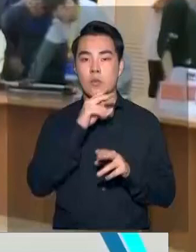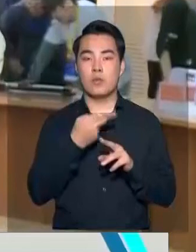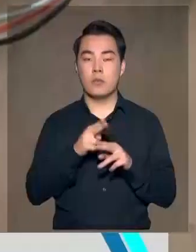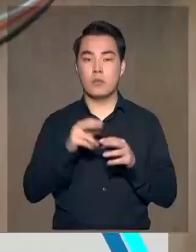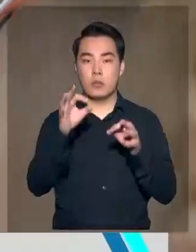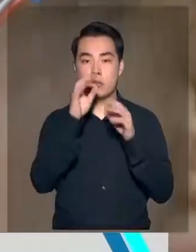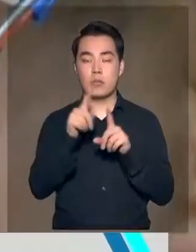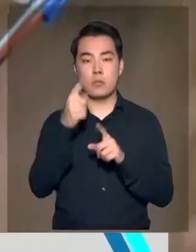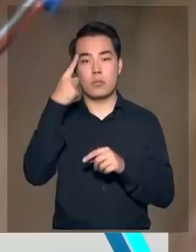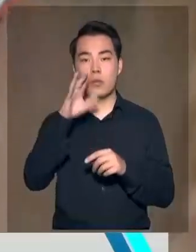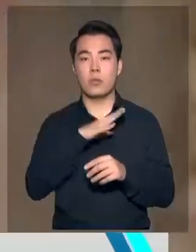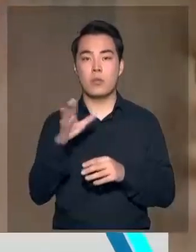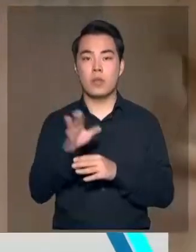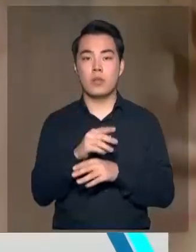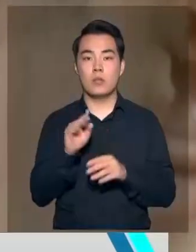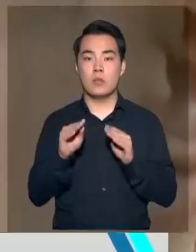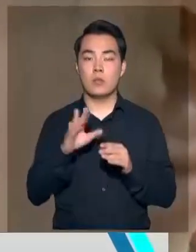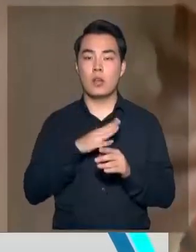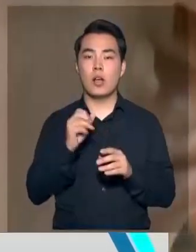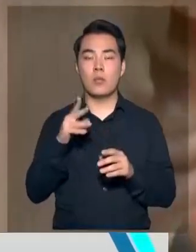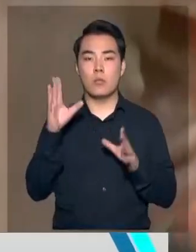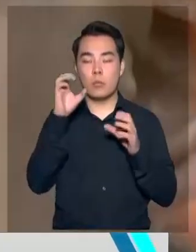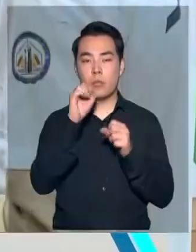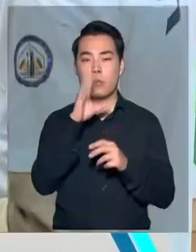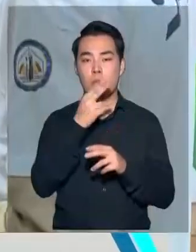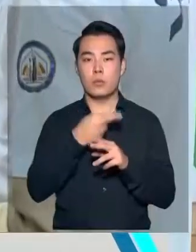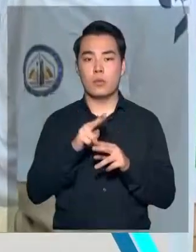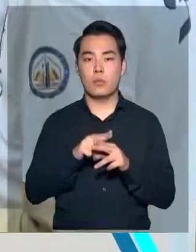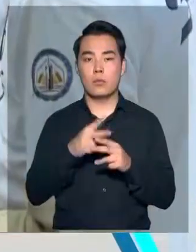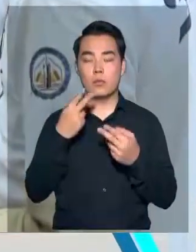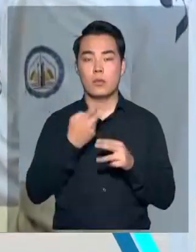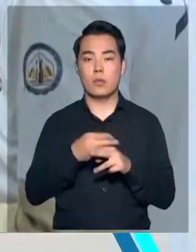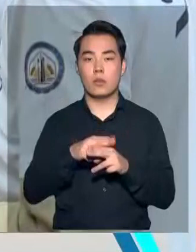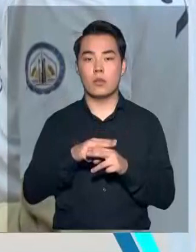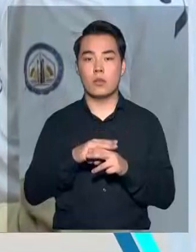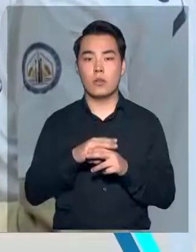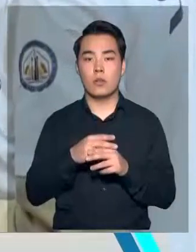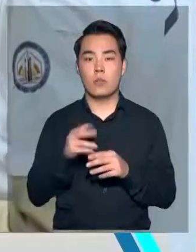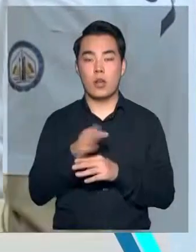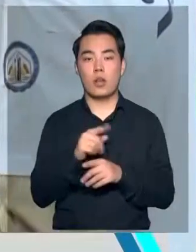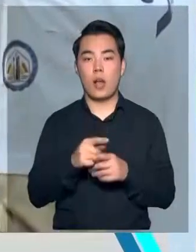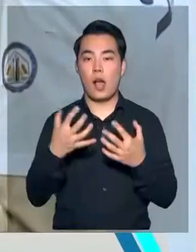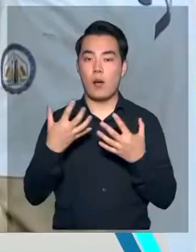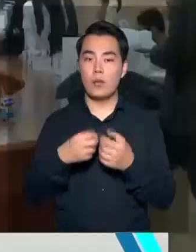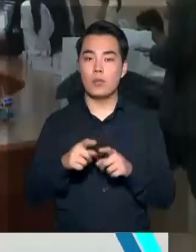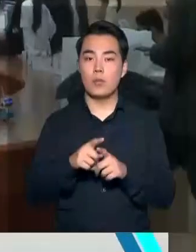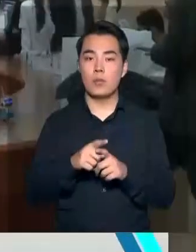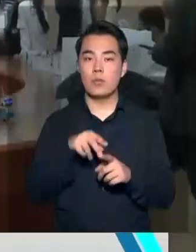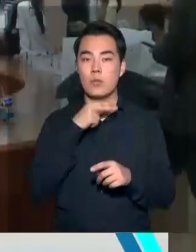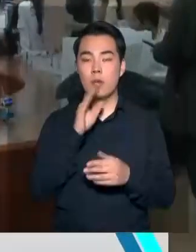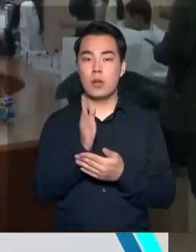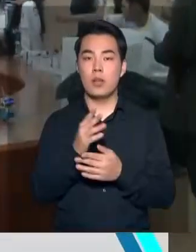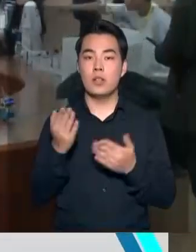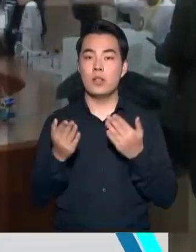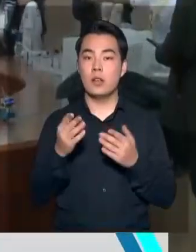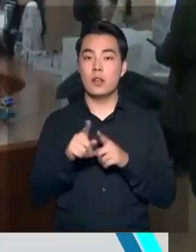рулем. Вместе с одноклассником они разработали проект специальных очков. Работают они в автоматическом режиме и фиксируют все движения глаз. Как